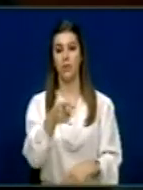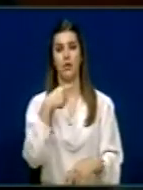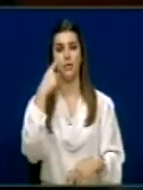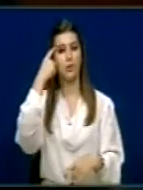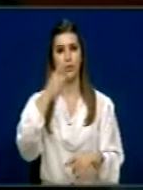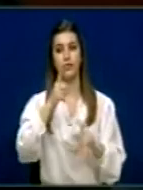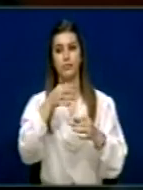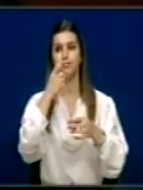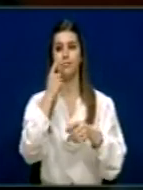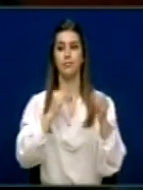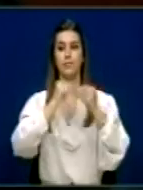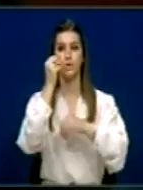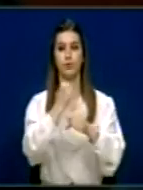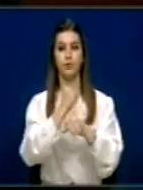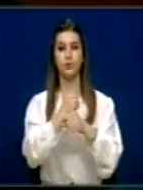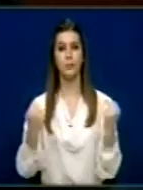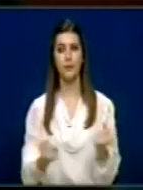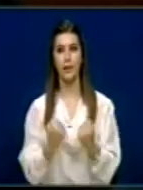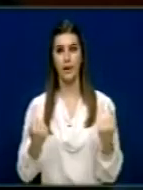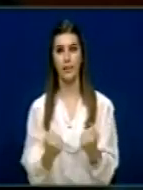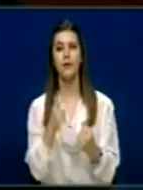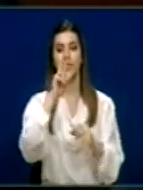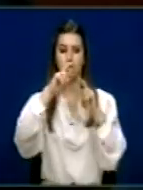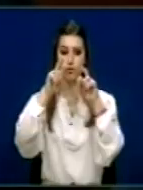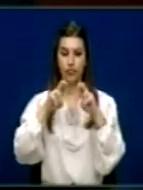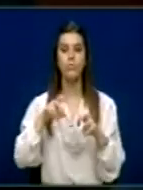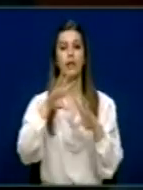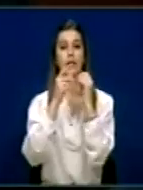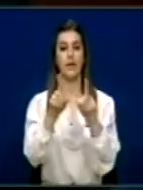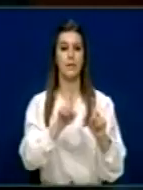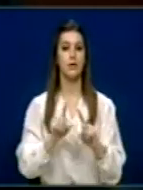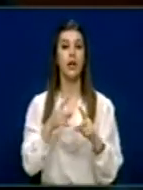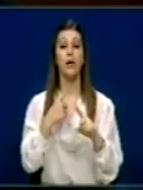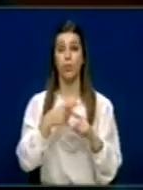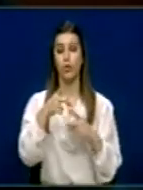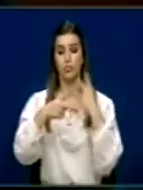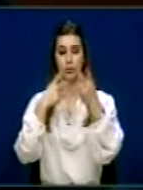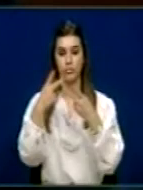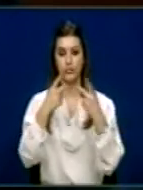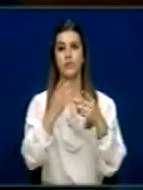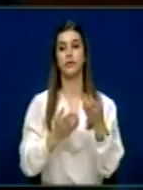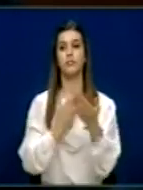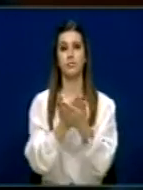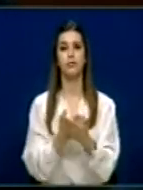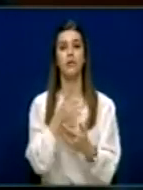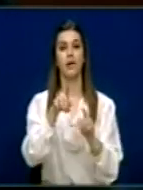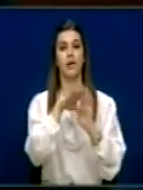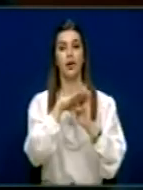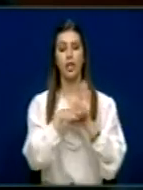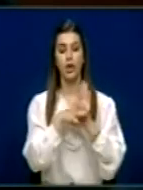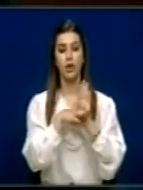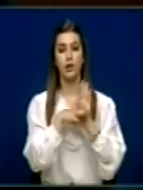dashur të jetë shumë aktiv në mënyrë që të vlerësoj këto çështje dhe tash për shembull edhe ta kemi një vlerësim të këtij autoriteti për ligjin